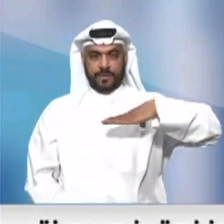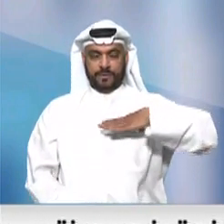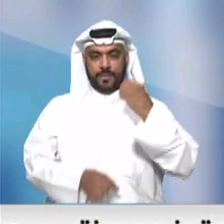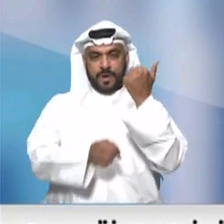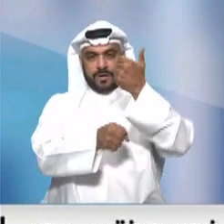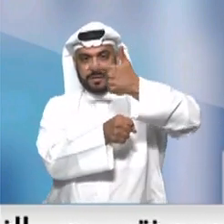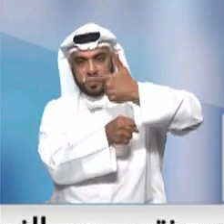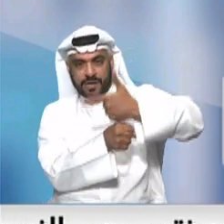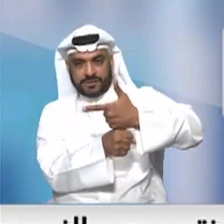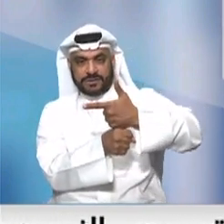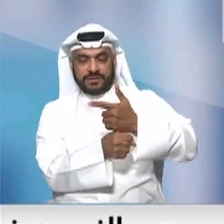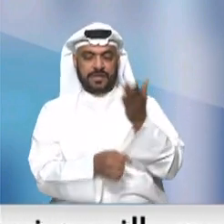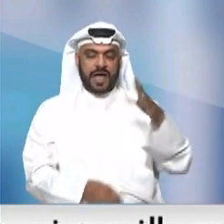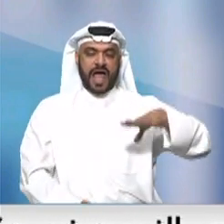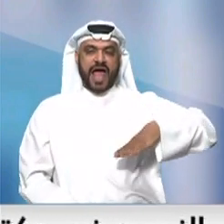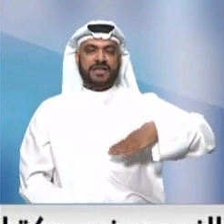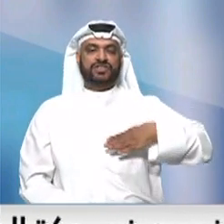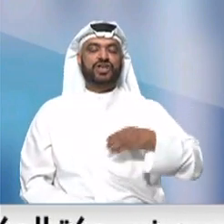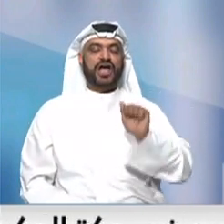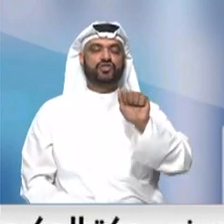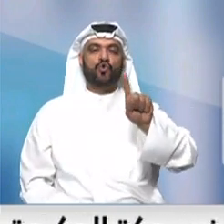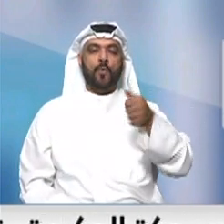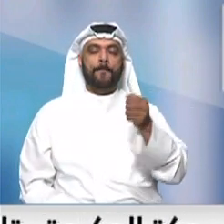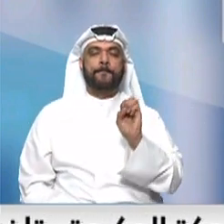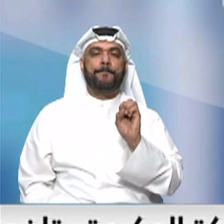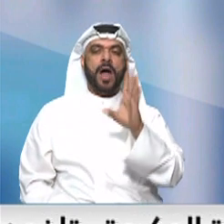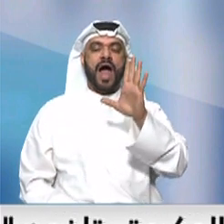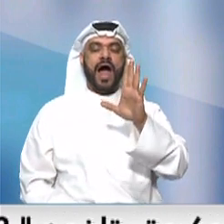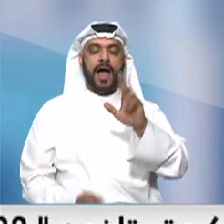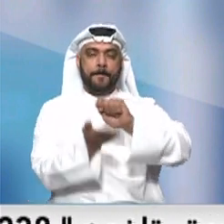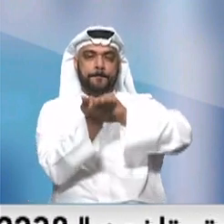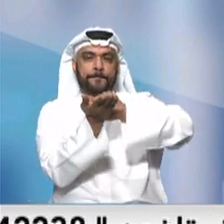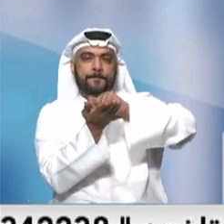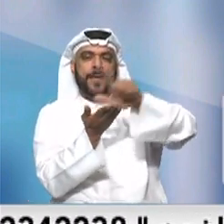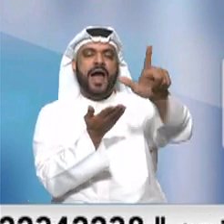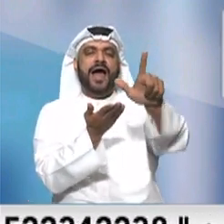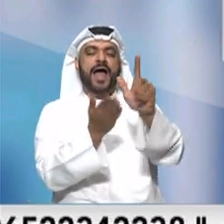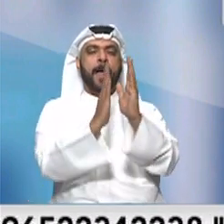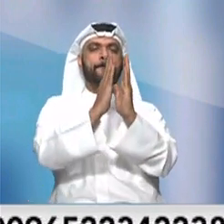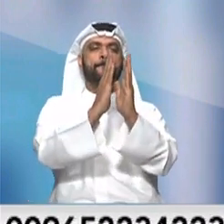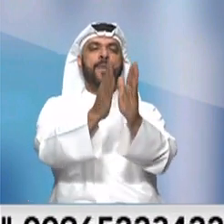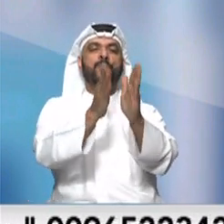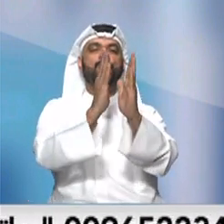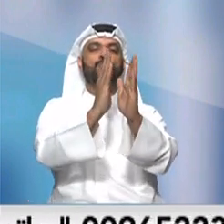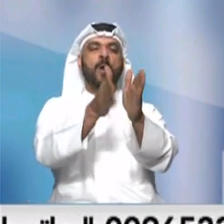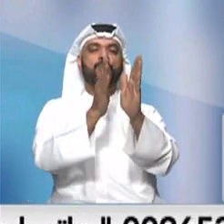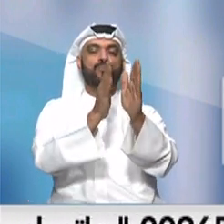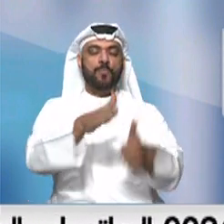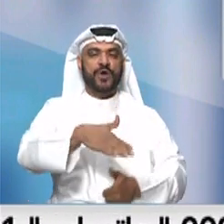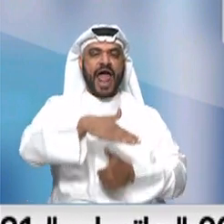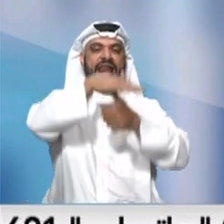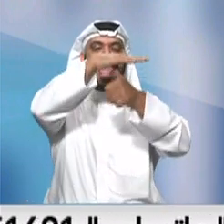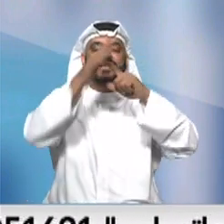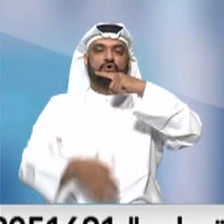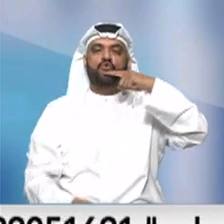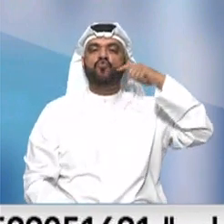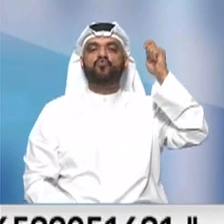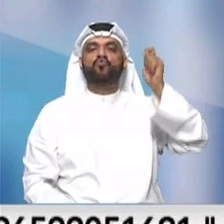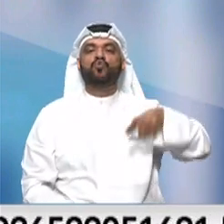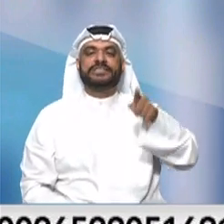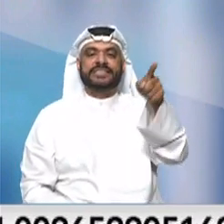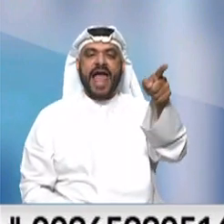وبعث سمو ولي العهد الشيخ صباح خالد الحمد المبارك صباح حفظه الله ببرقية تهنئة إلى فخامة